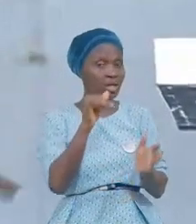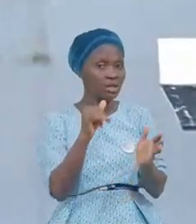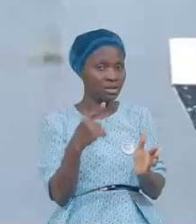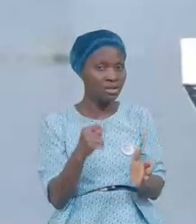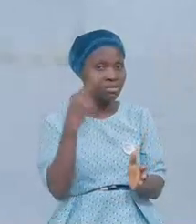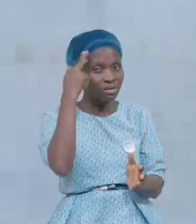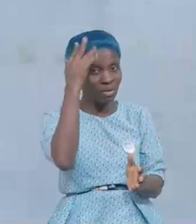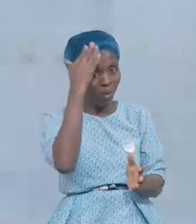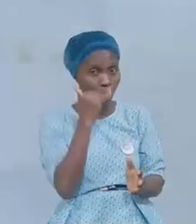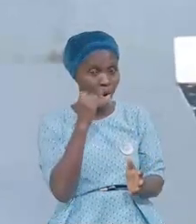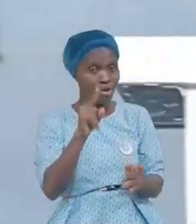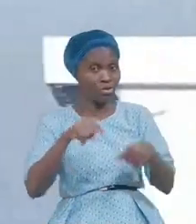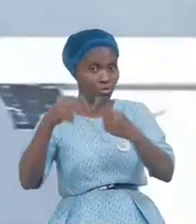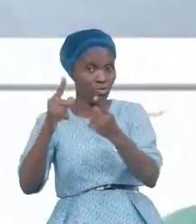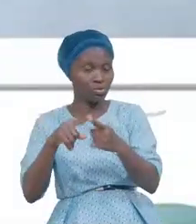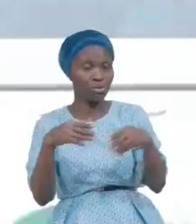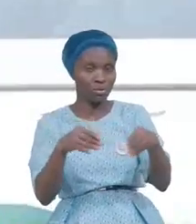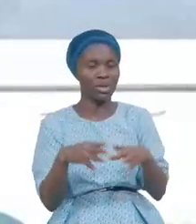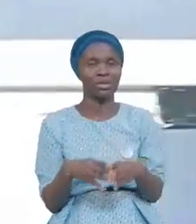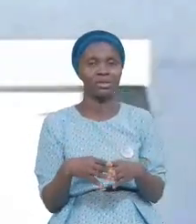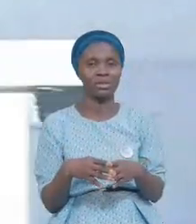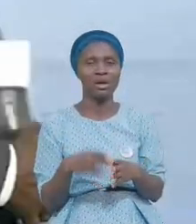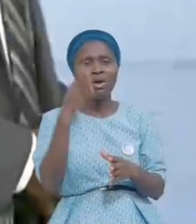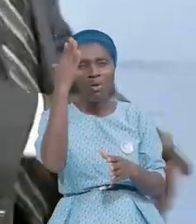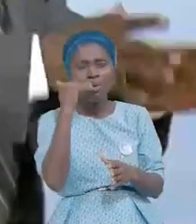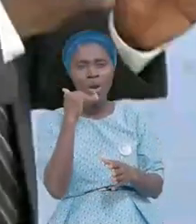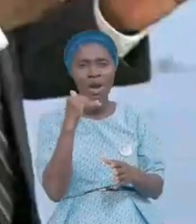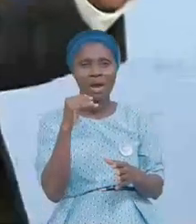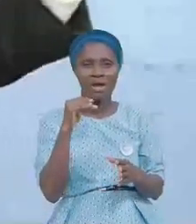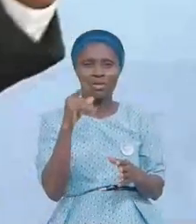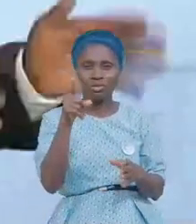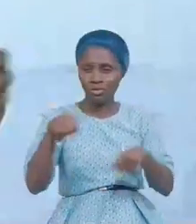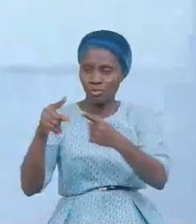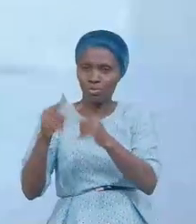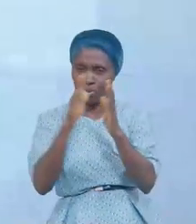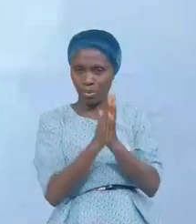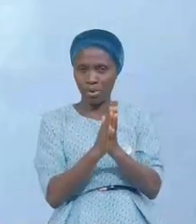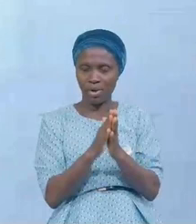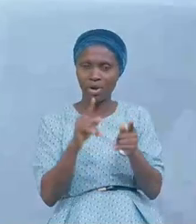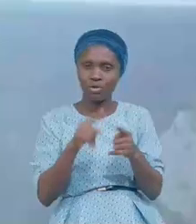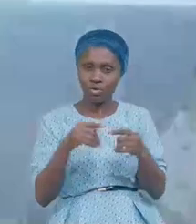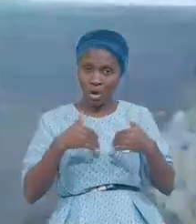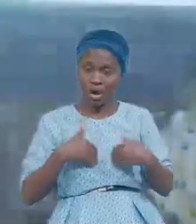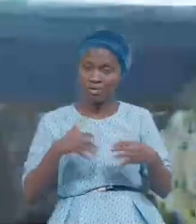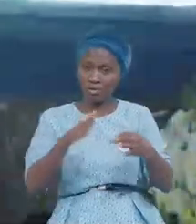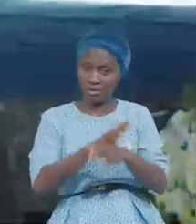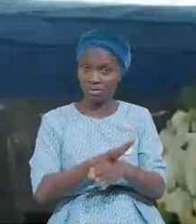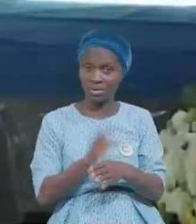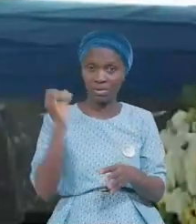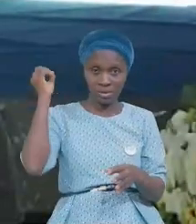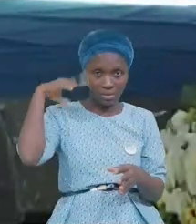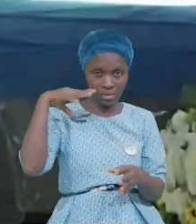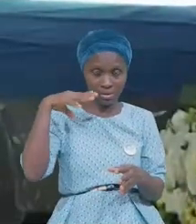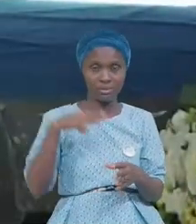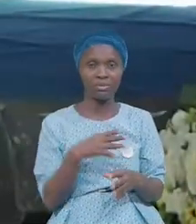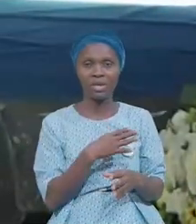la raison pour laquelle tu es allé au marché. Pourquoi es-tu allé prier? Pour avoir la grâce suffisante. Est-ce que